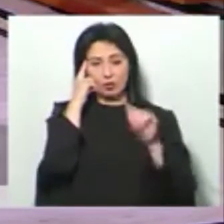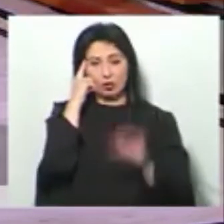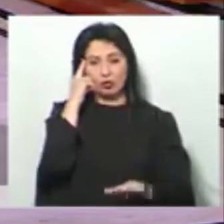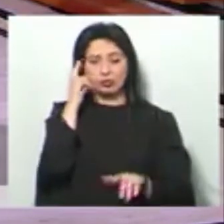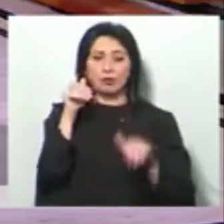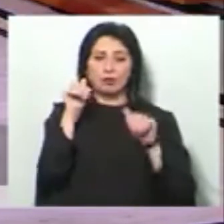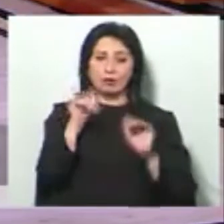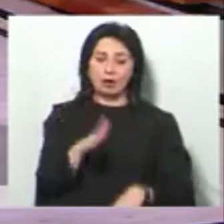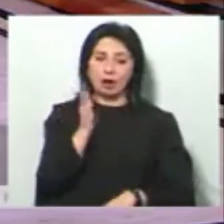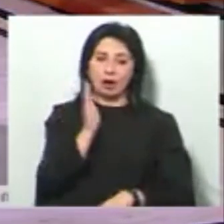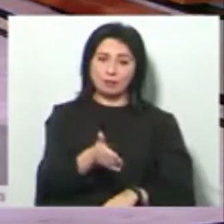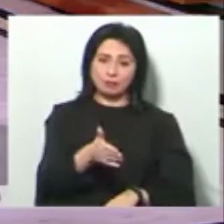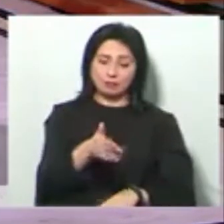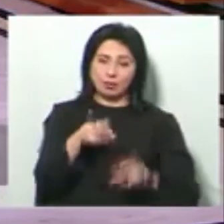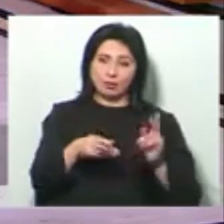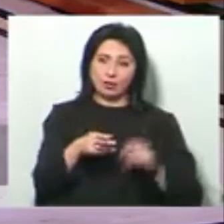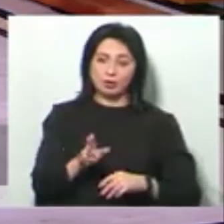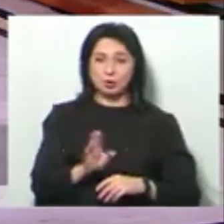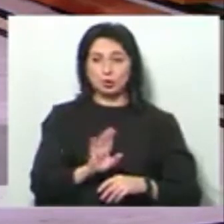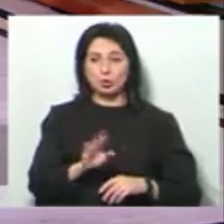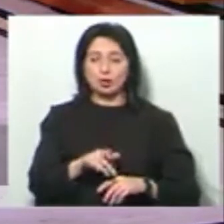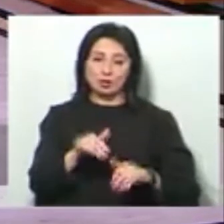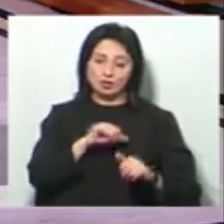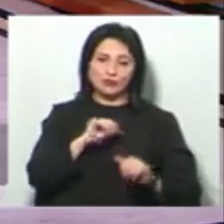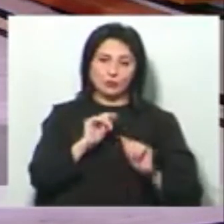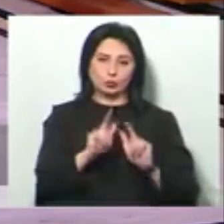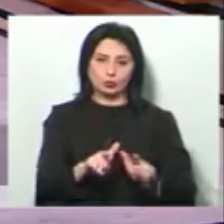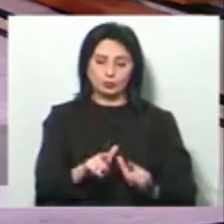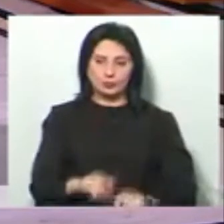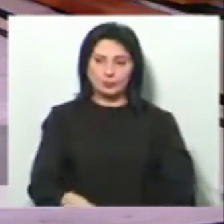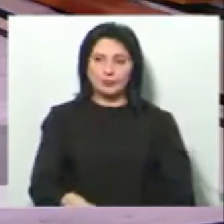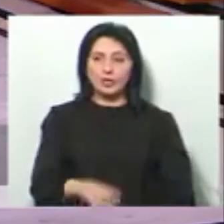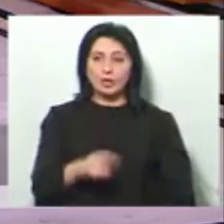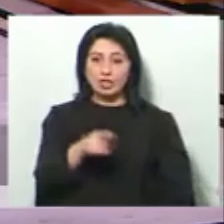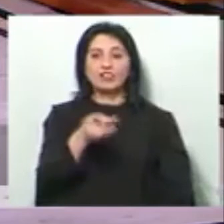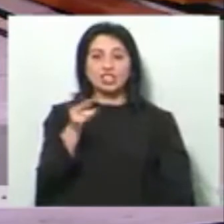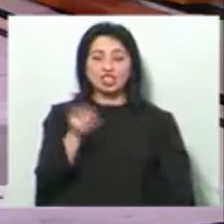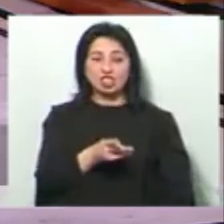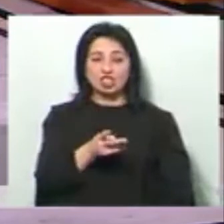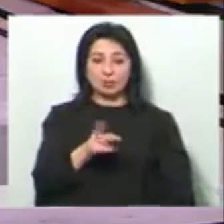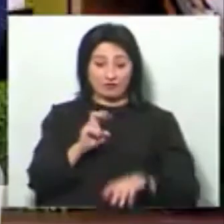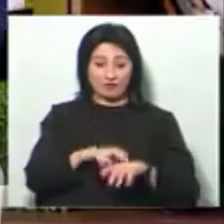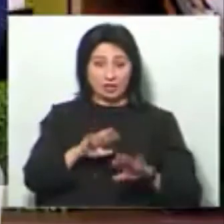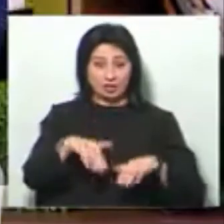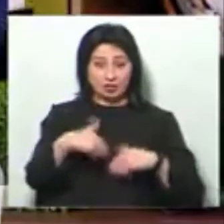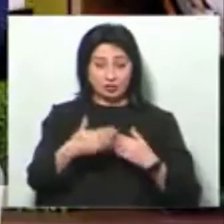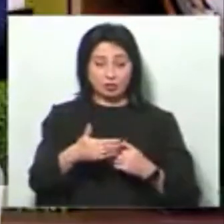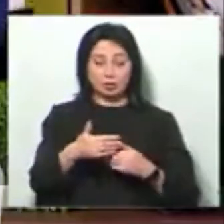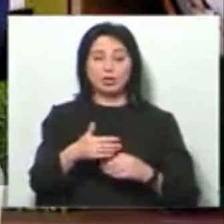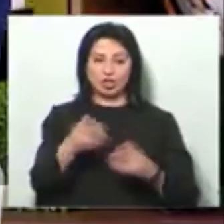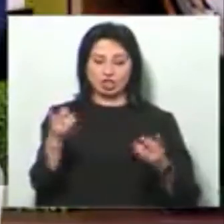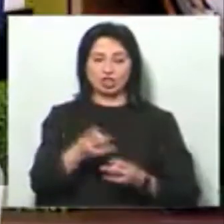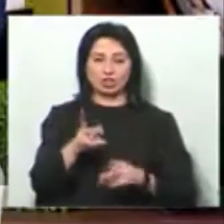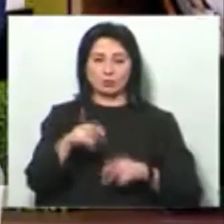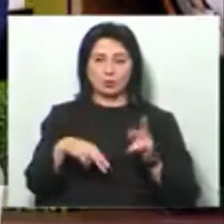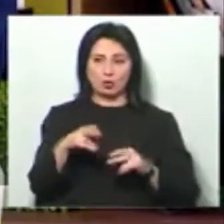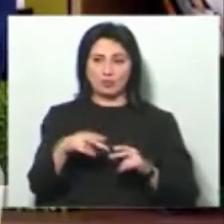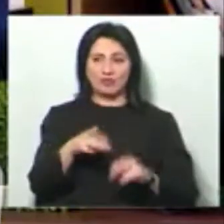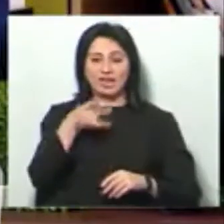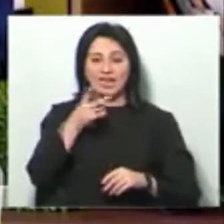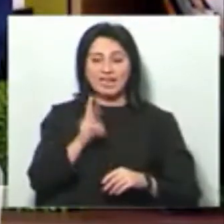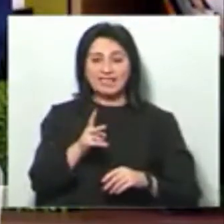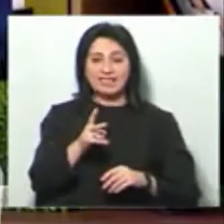ეს როგორ იმოქმედებს, გადაწყვიტავს თუ არა ამ ჩარევას. თქვენ გჭირდება თქვენ კურნალ ექიმთან მჭიდრო კონტაქტი, რისკების